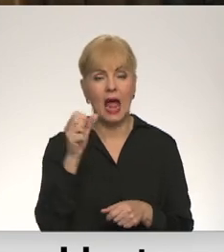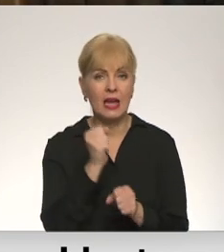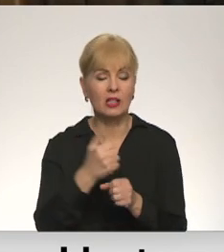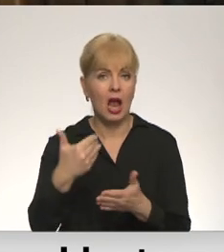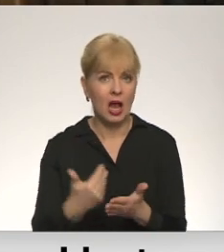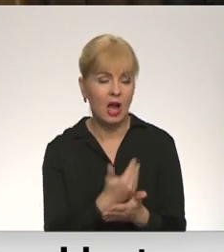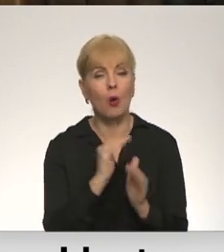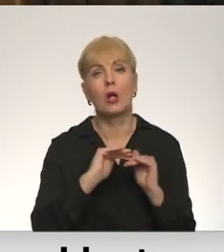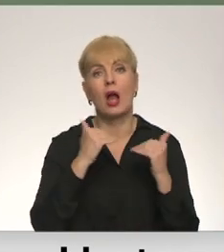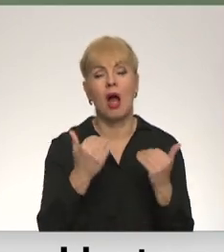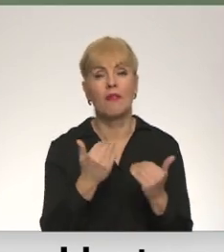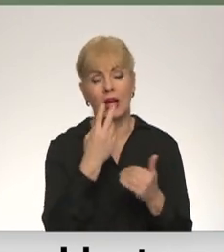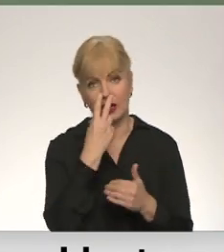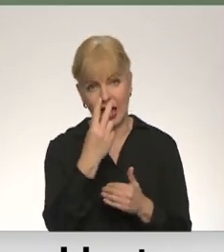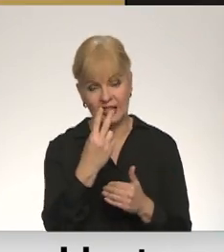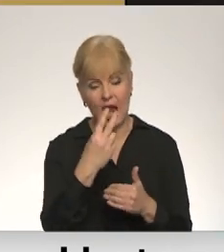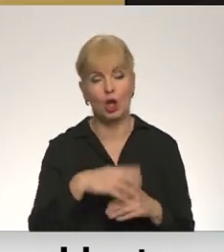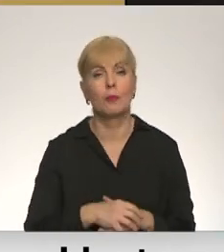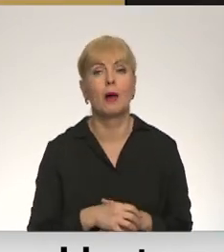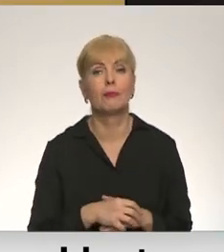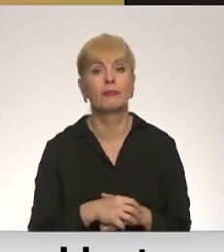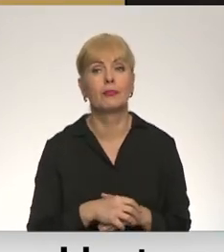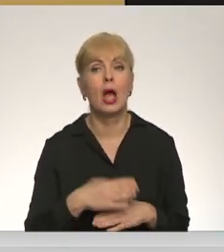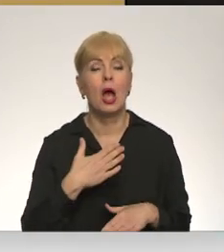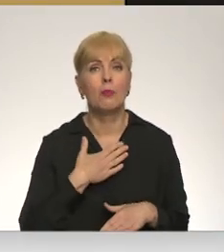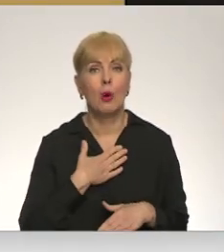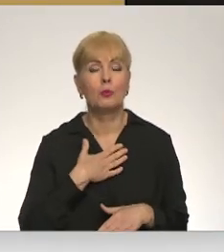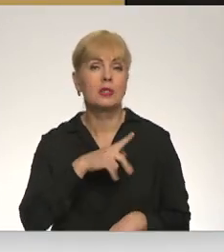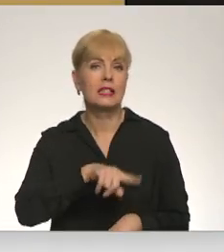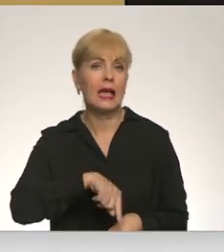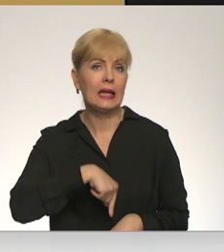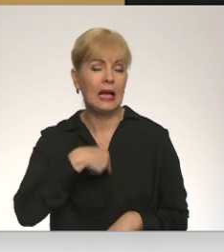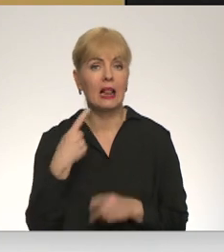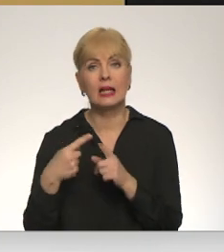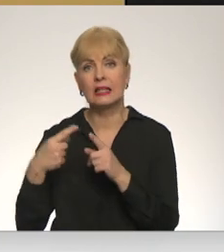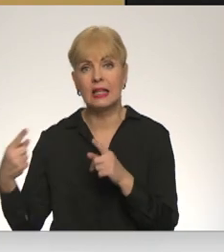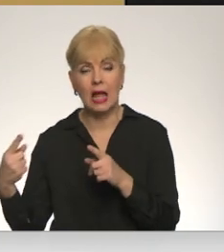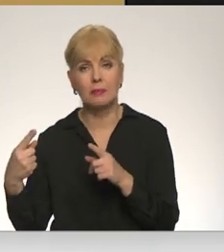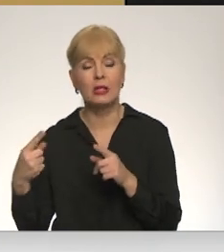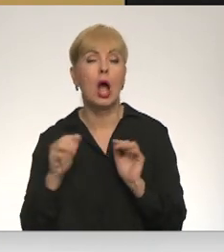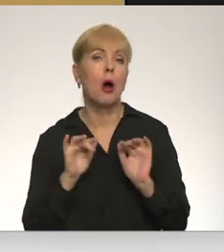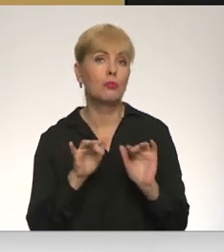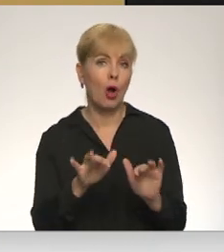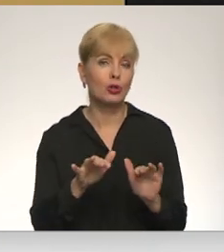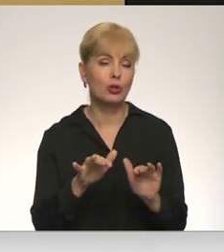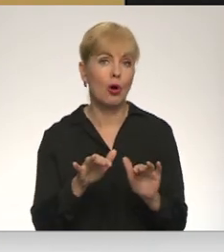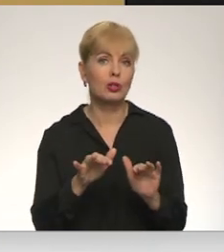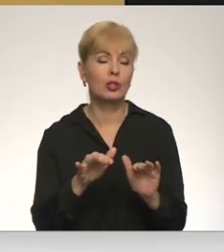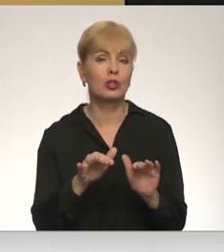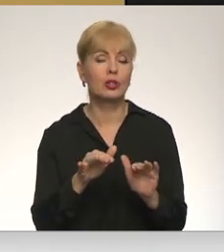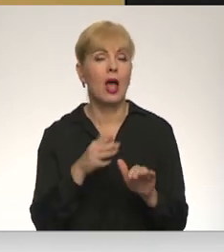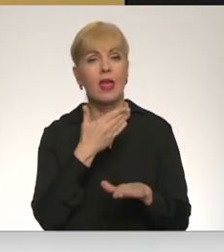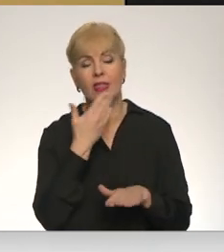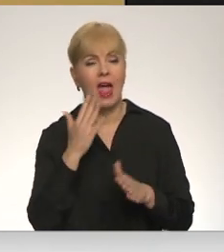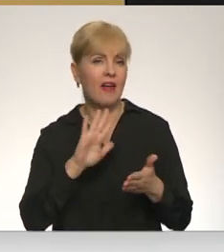jauna konfederācijas redzējuma. Mums ir lielie ilgtermiņa procesi, kuri nevedās joprojām